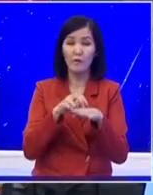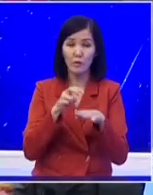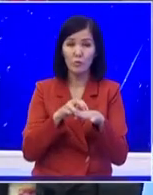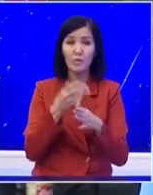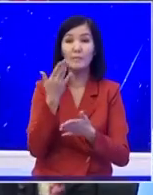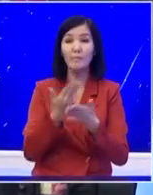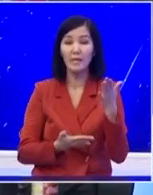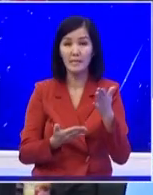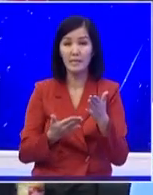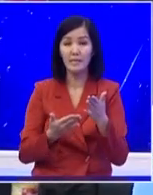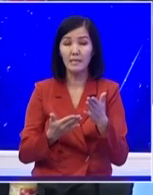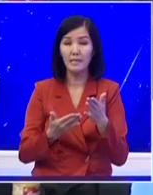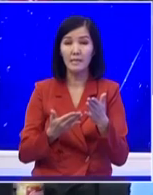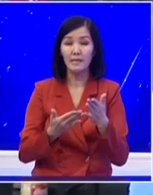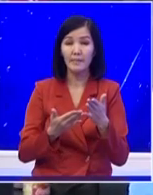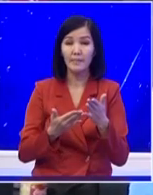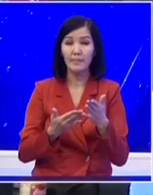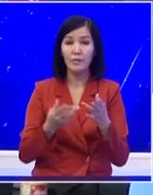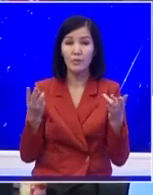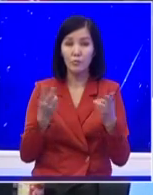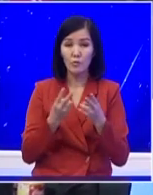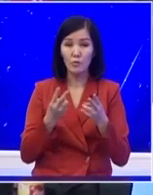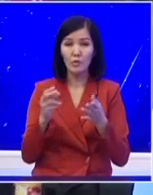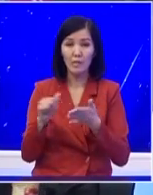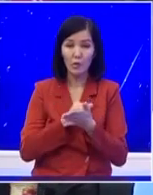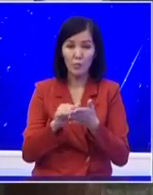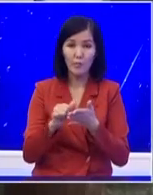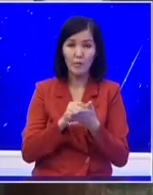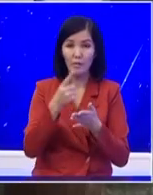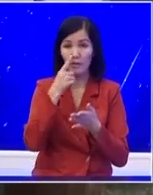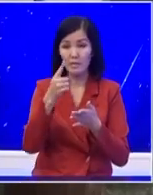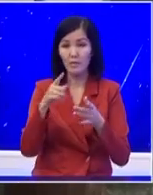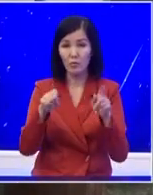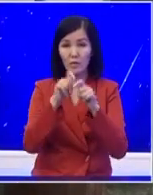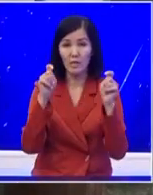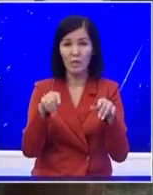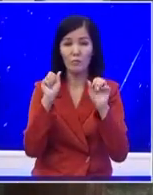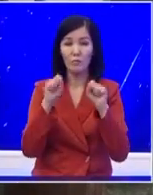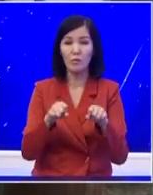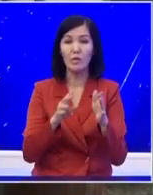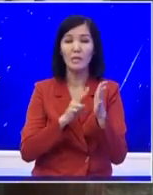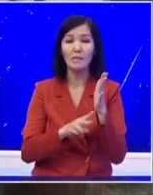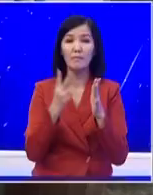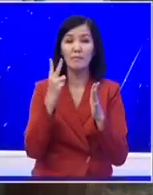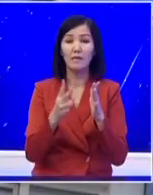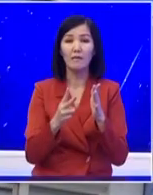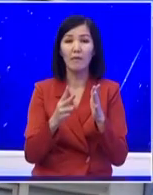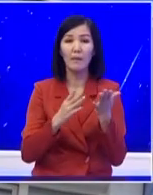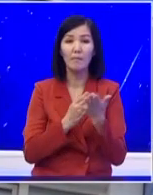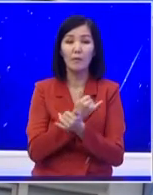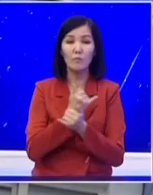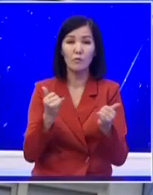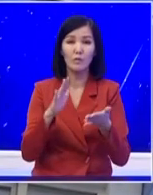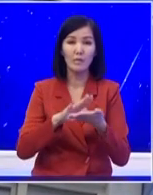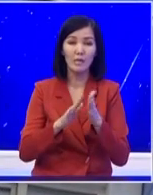участковым медсестрам, предупредить. Если им нужен больничный лист, им откроют дистанционно. Всего в Алматинской области 72 поставщика медуслуг. С ними